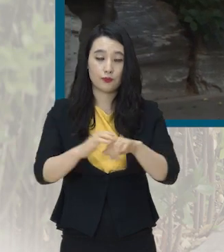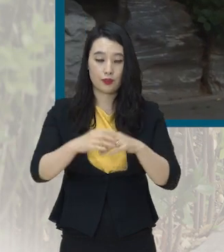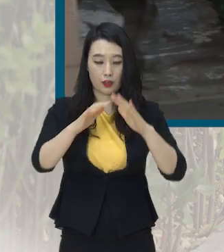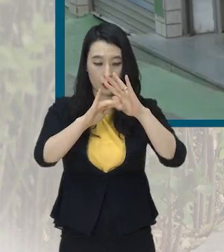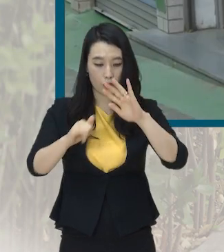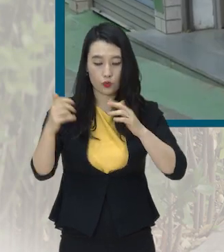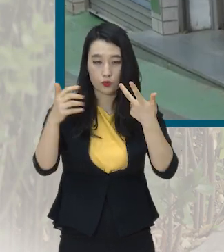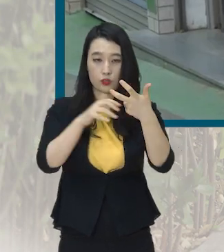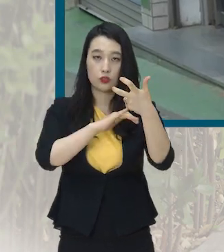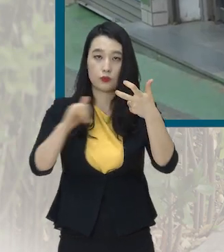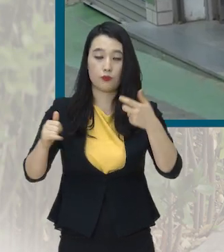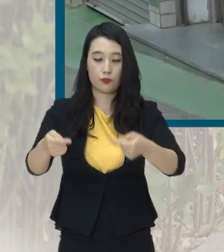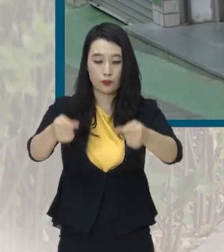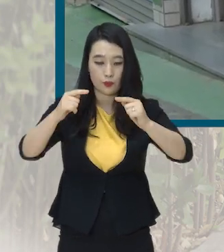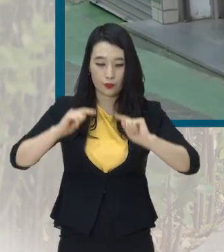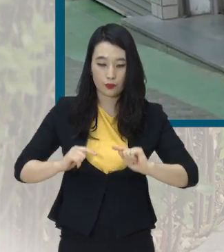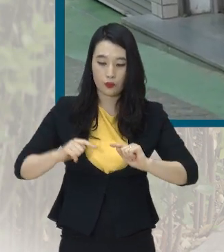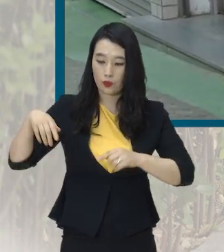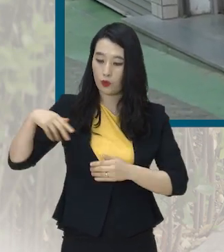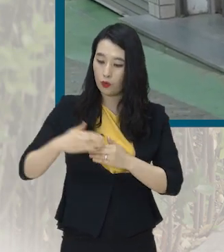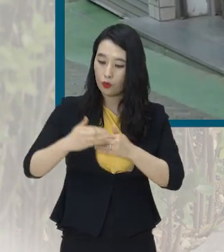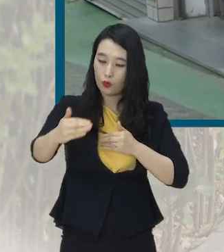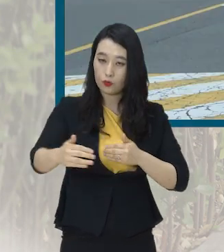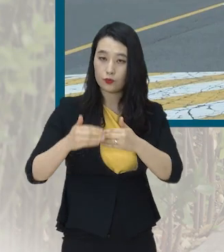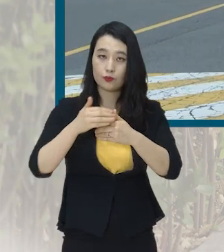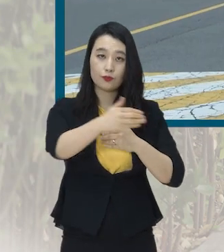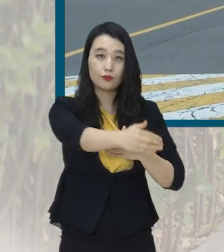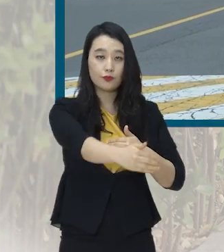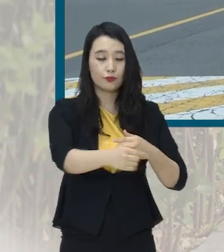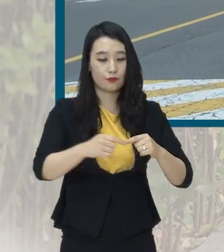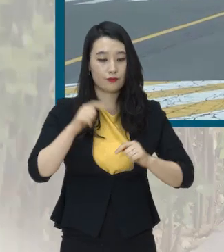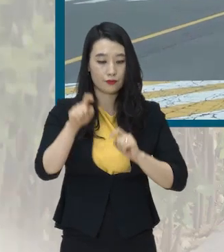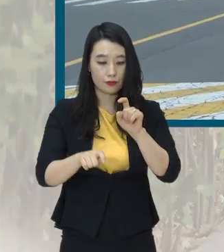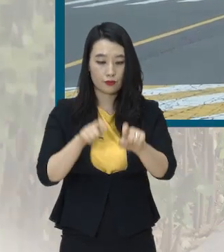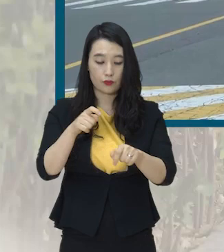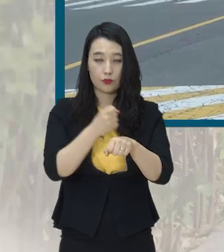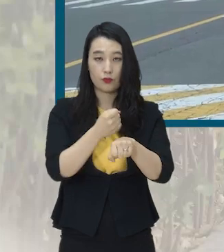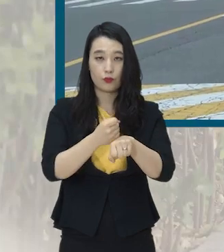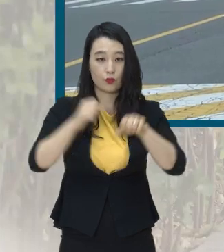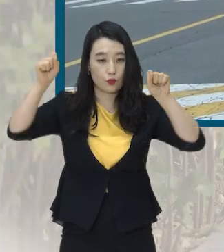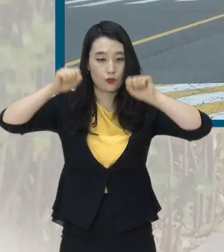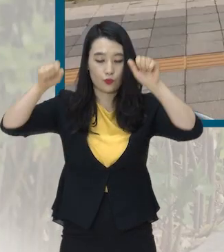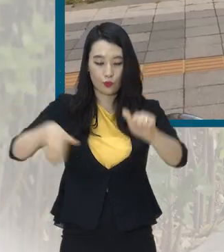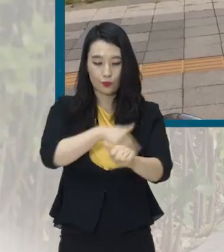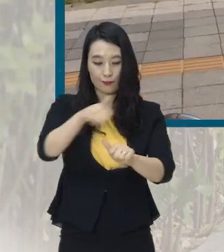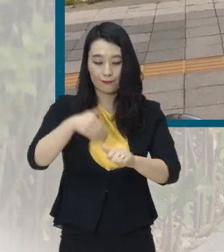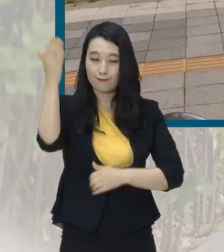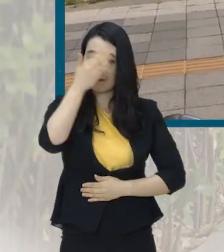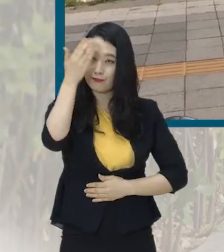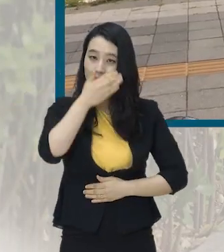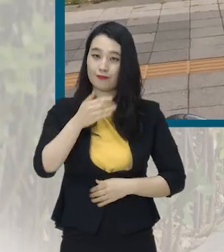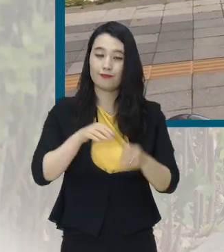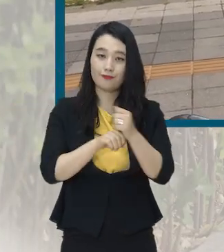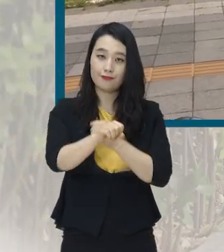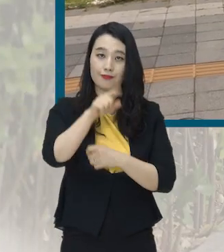단위로 참여해 거리두기를 실천하면서 운동과 함께 환경 정화 활동을 하며 의미 있는 시간을